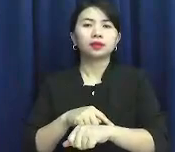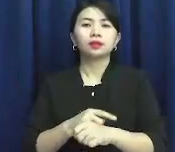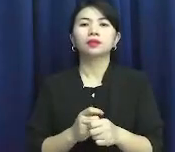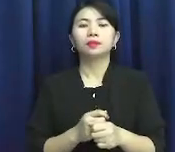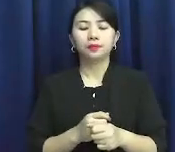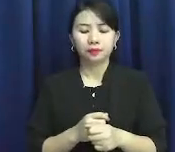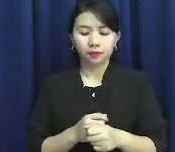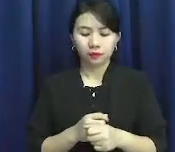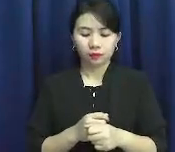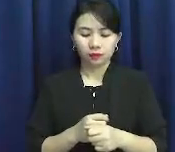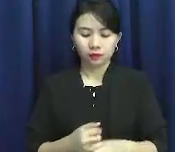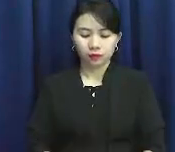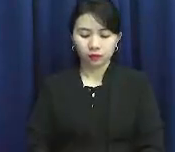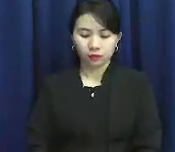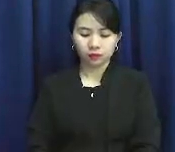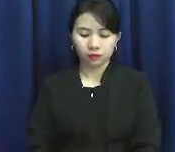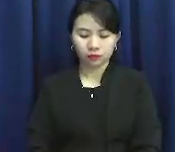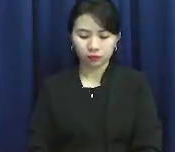ating